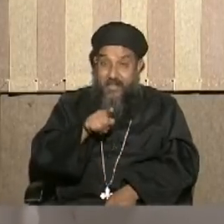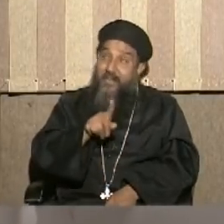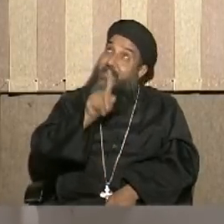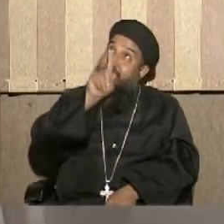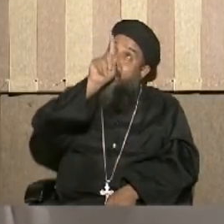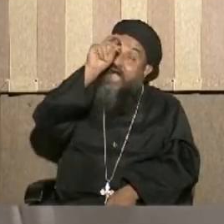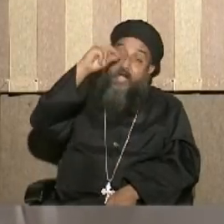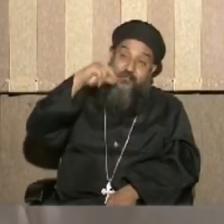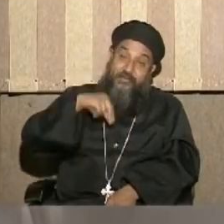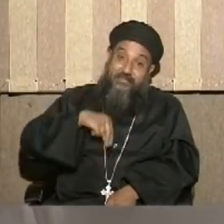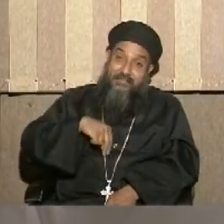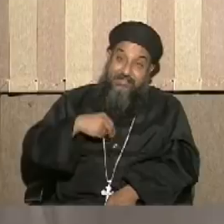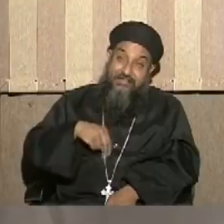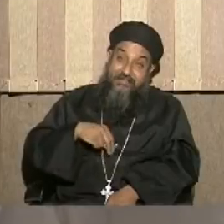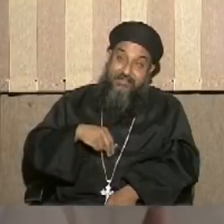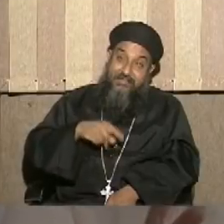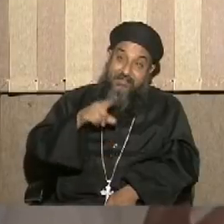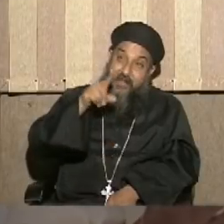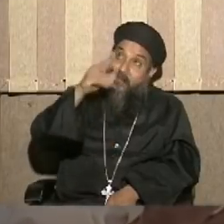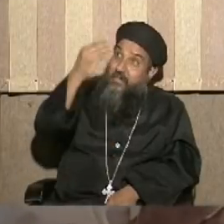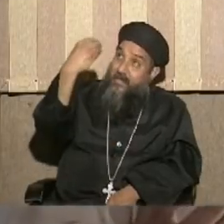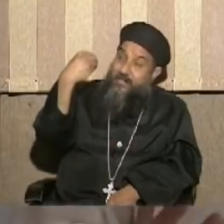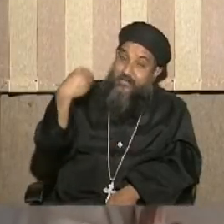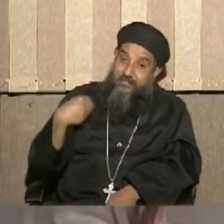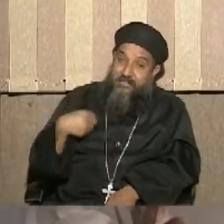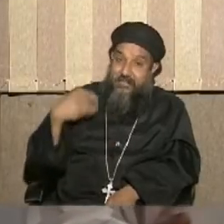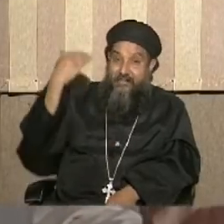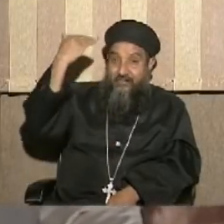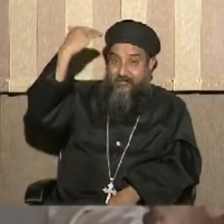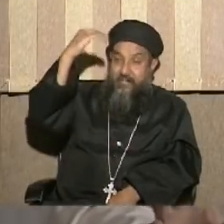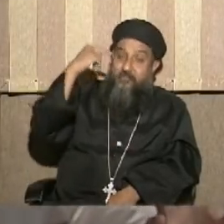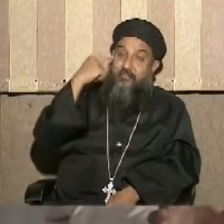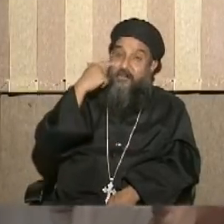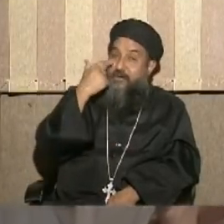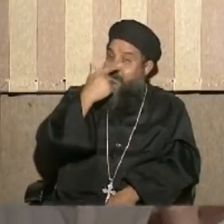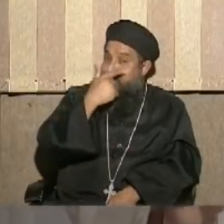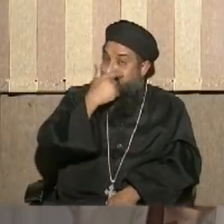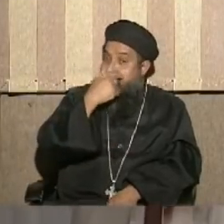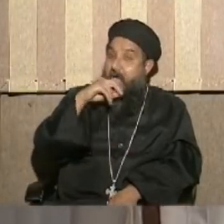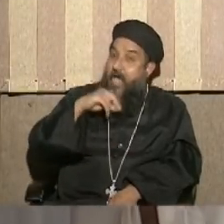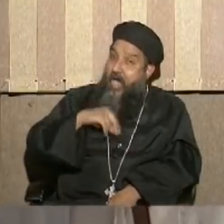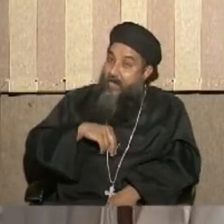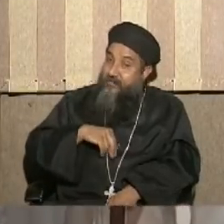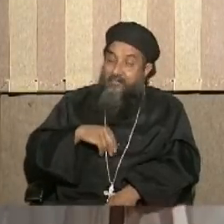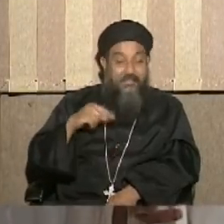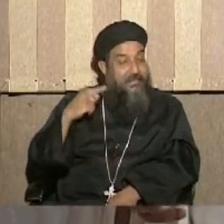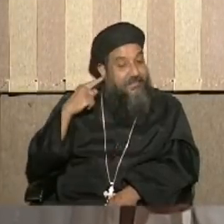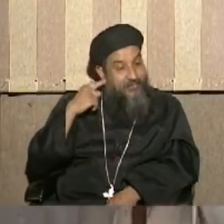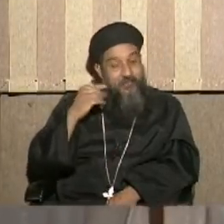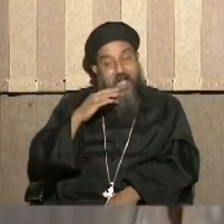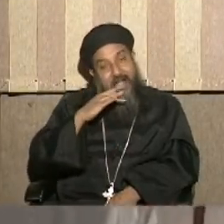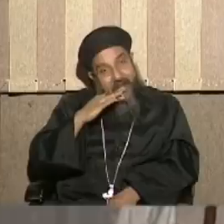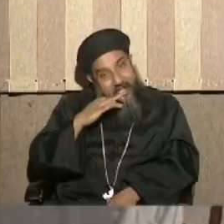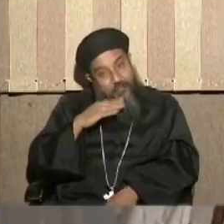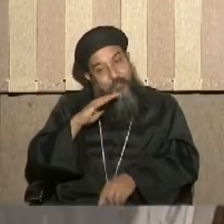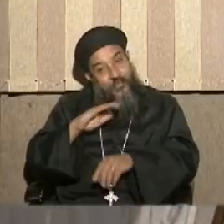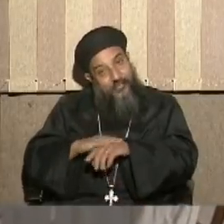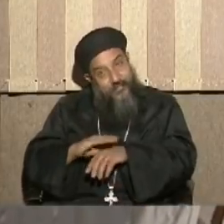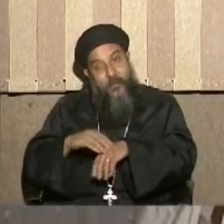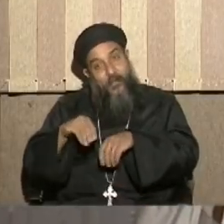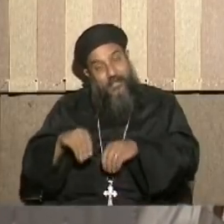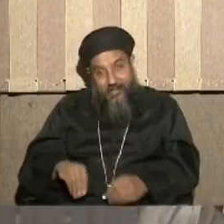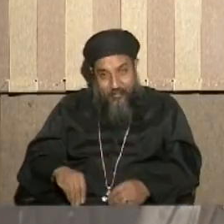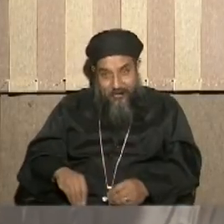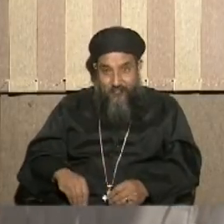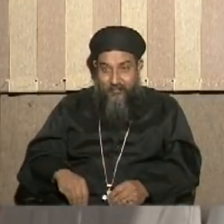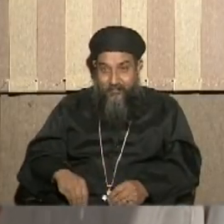يعني طلبنا ربنا هيظهر لنا من السماء، يشوف ويسمع كلامه ويرى. لا